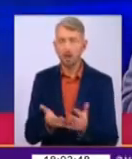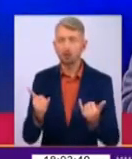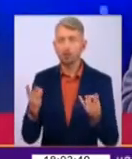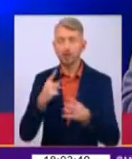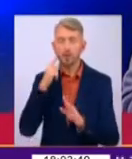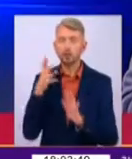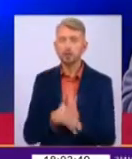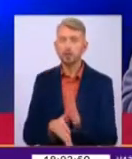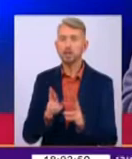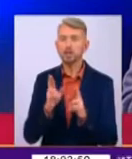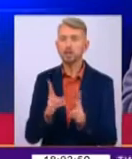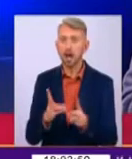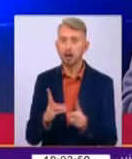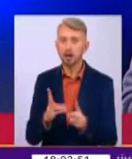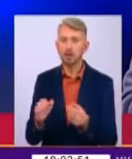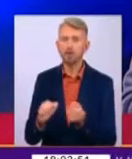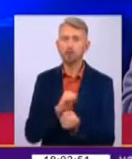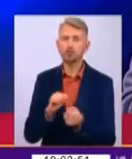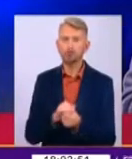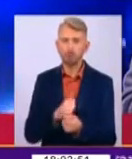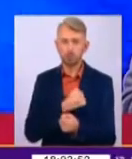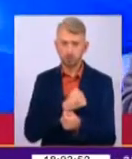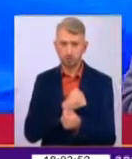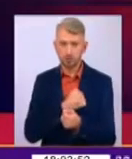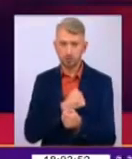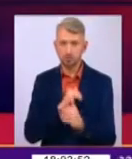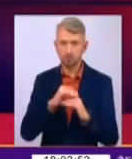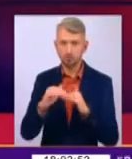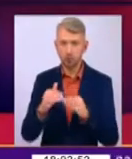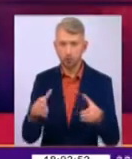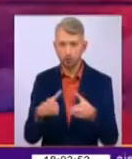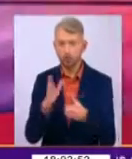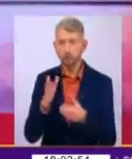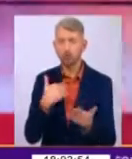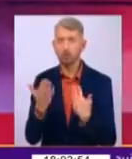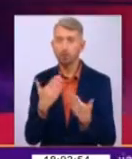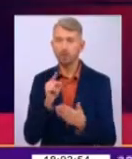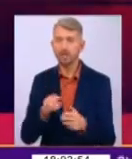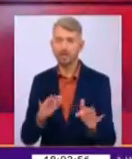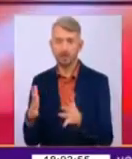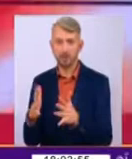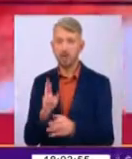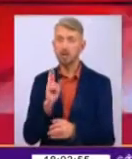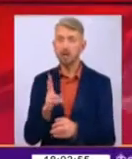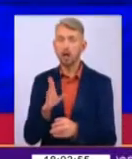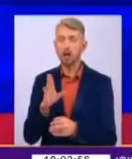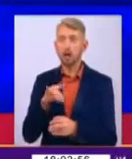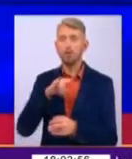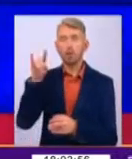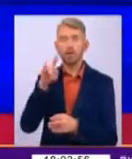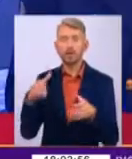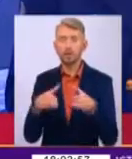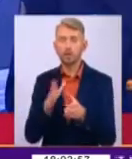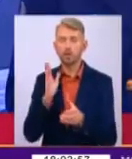розуміти, як сухопутна групіровка буде поводитись в цих випадках, як повітряна групіровка